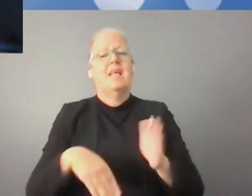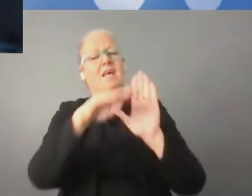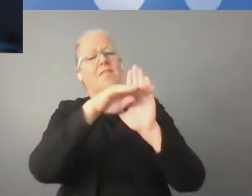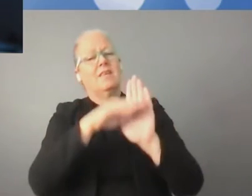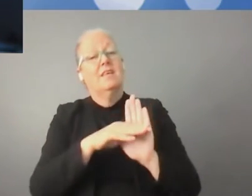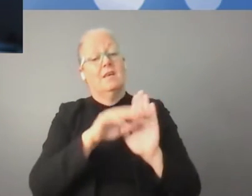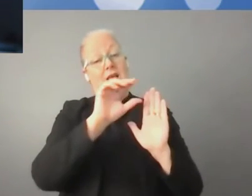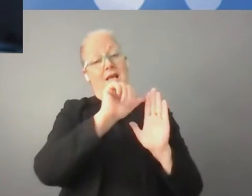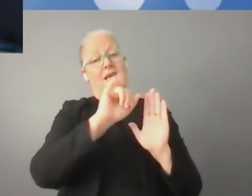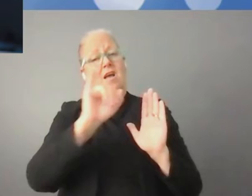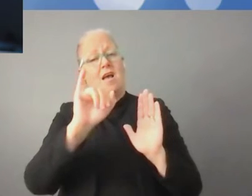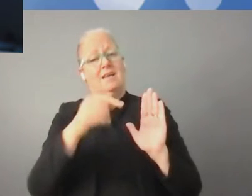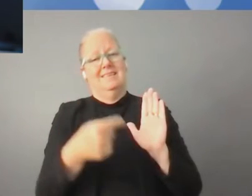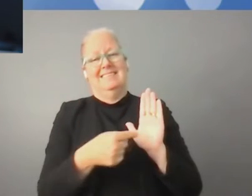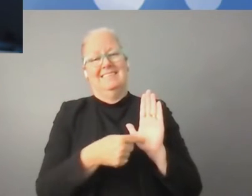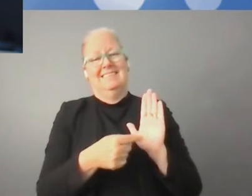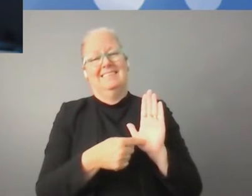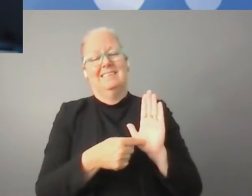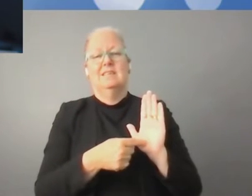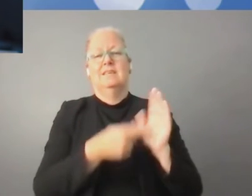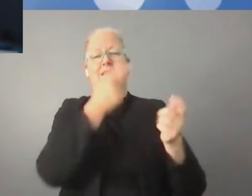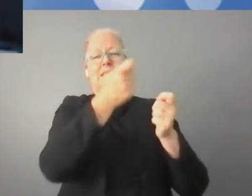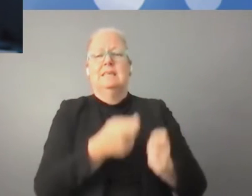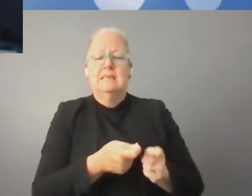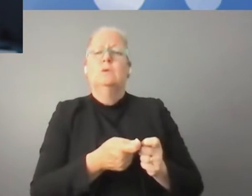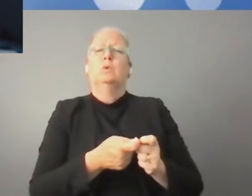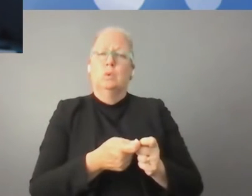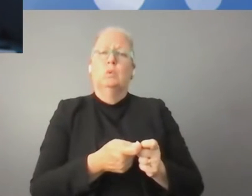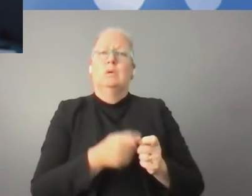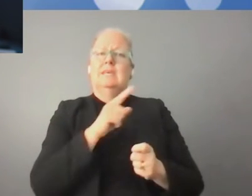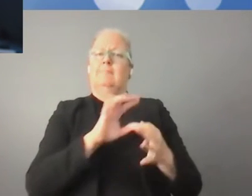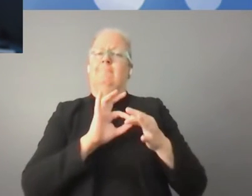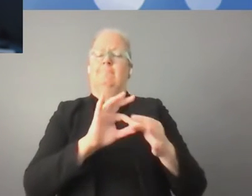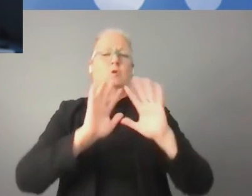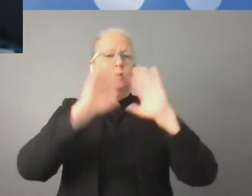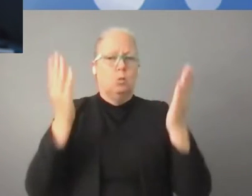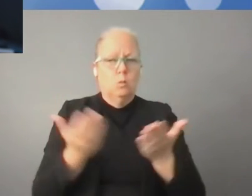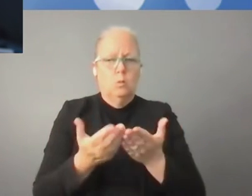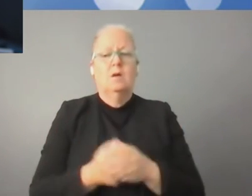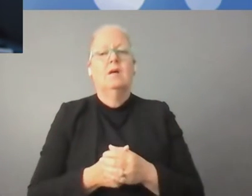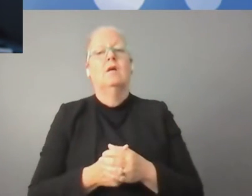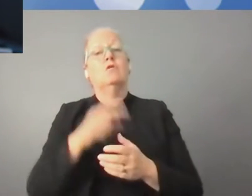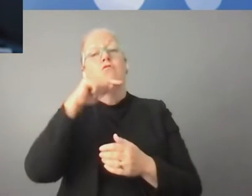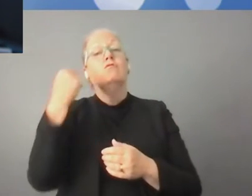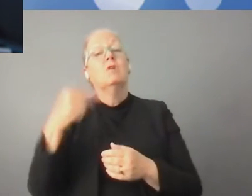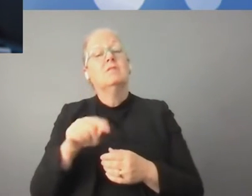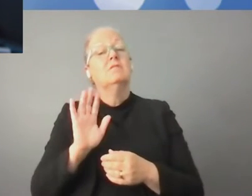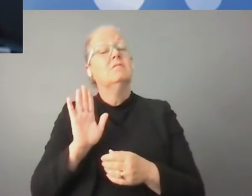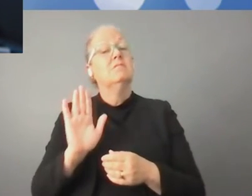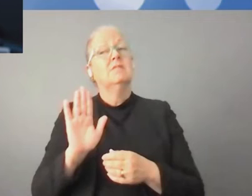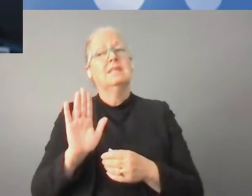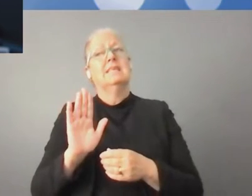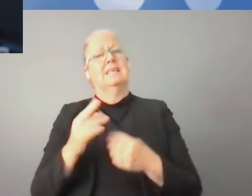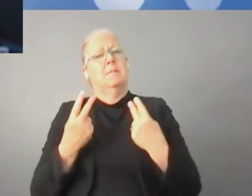широкое внедрение решений, опирающихся на искусственный интеллект в экономике. Здесь, конечно, немаловажны